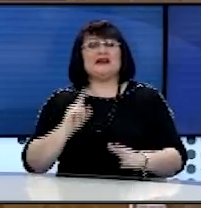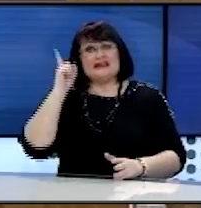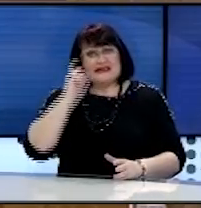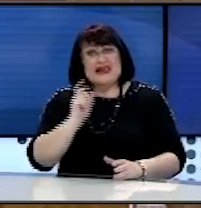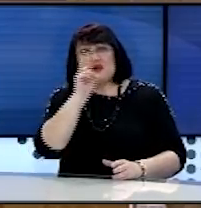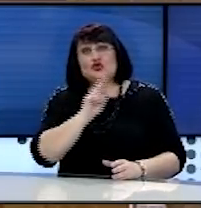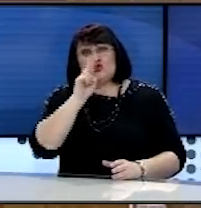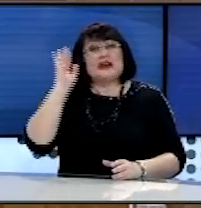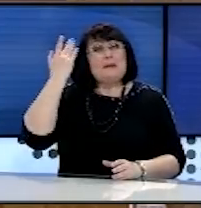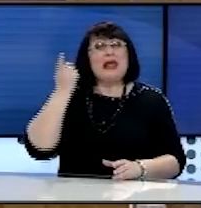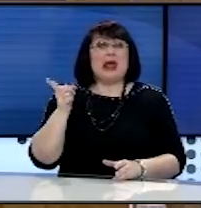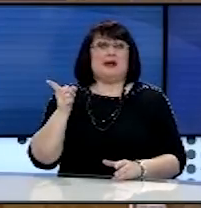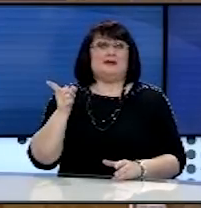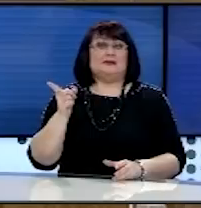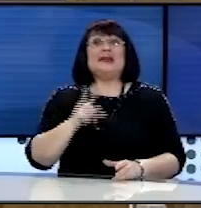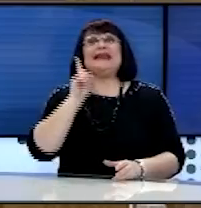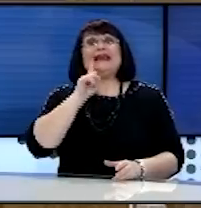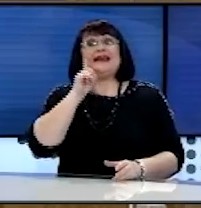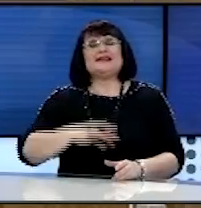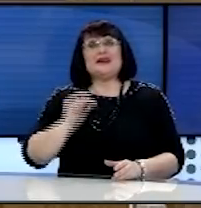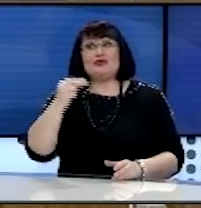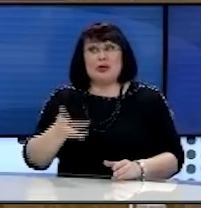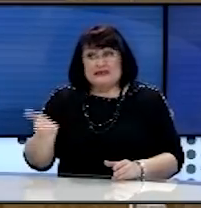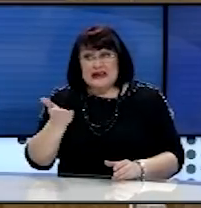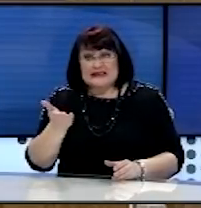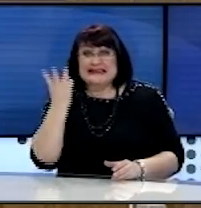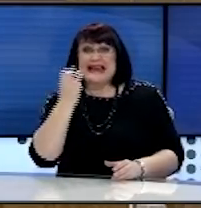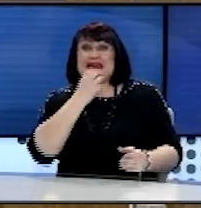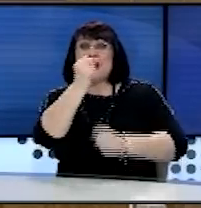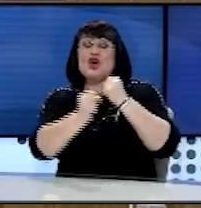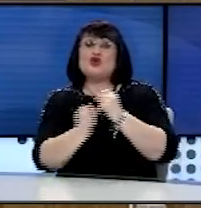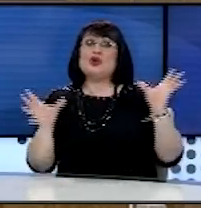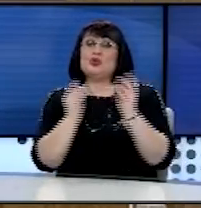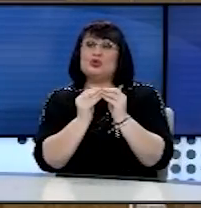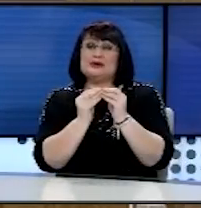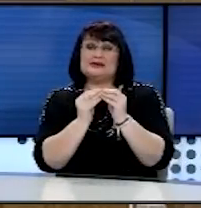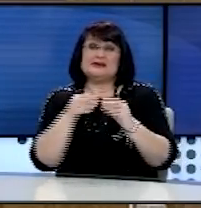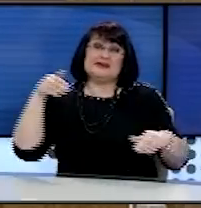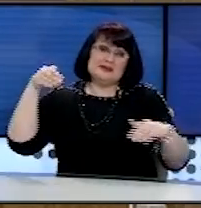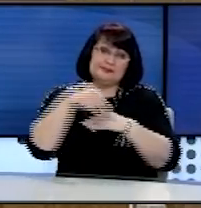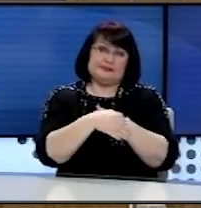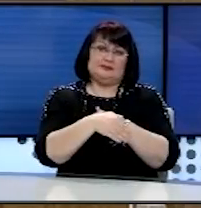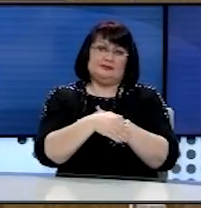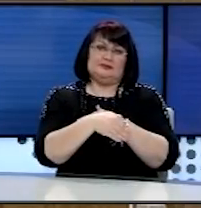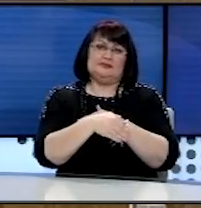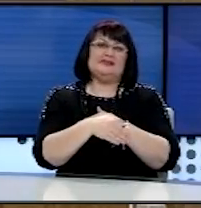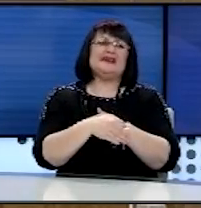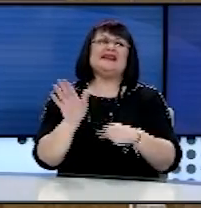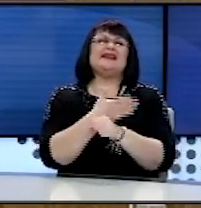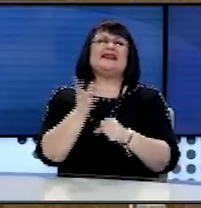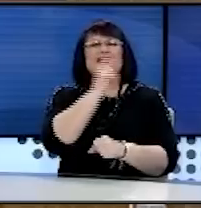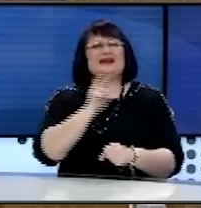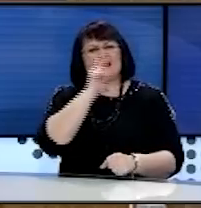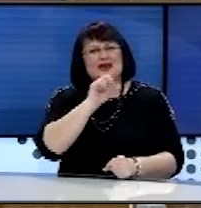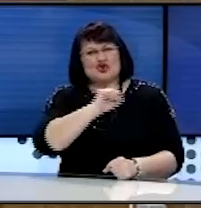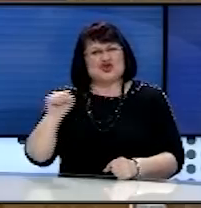Σοβιετικής Ένωσης». Κυρίες και κύριοι, 30 χρόνια μετά την ανατροπή του σοσιαλισμού και τη διάλυση της Σοβιετικής